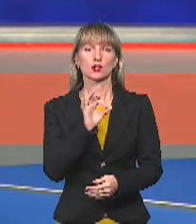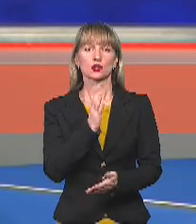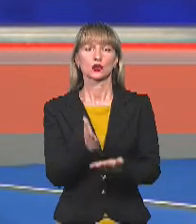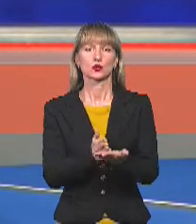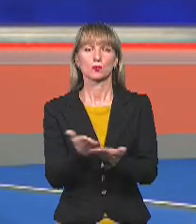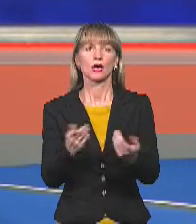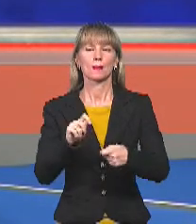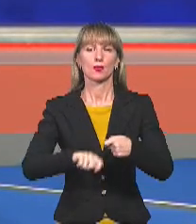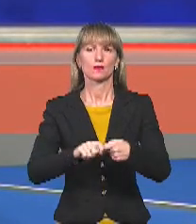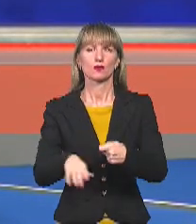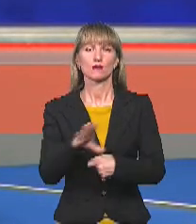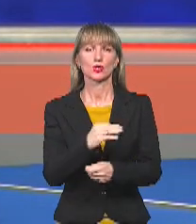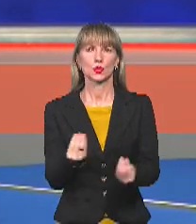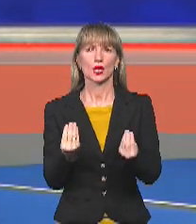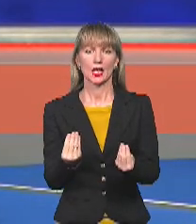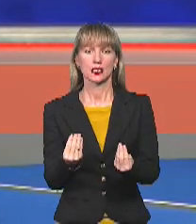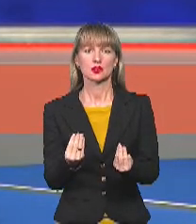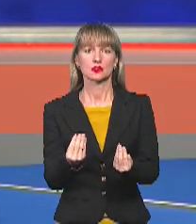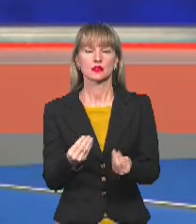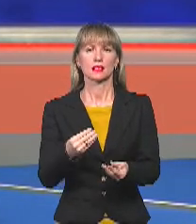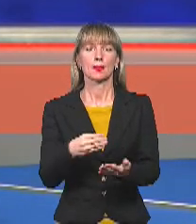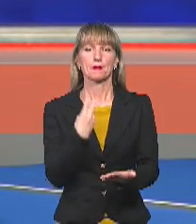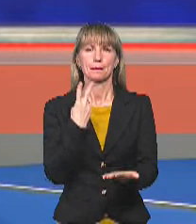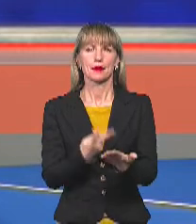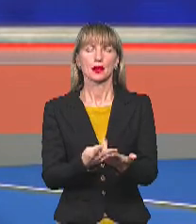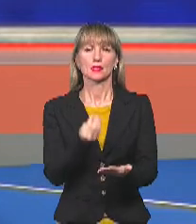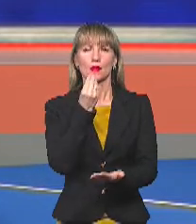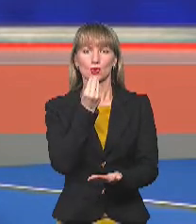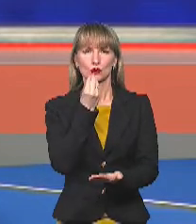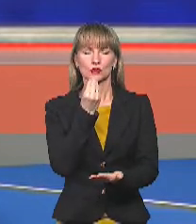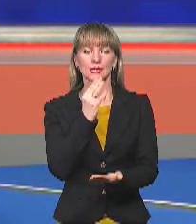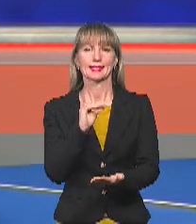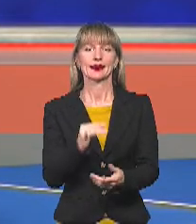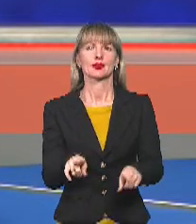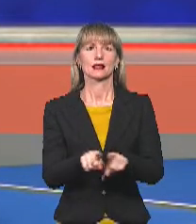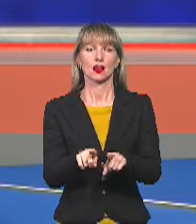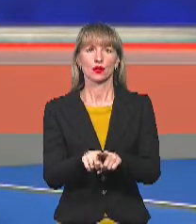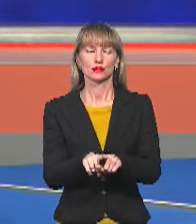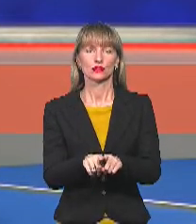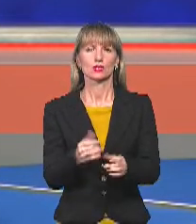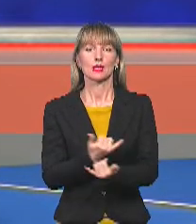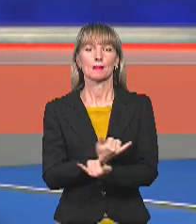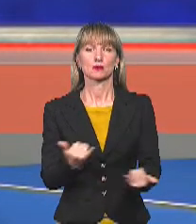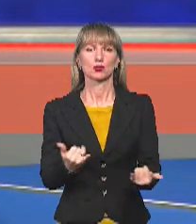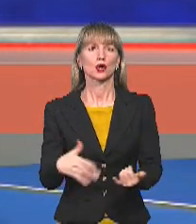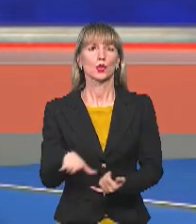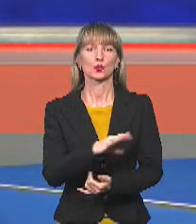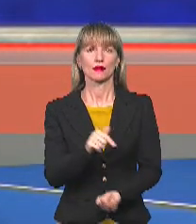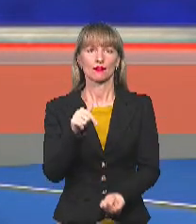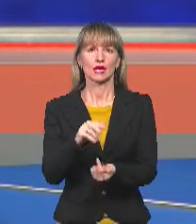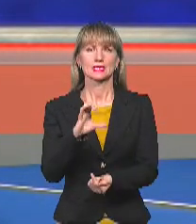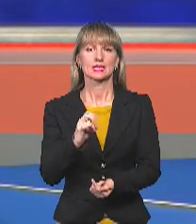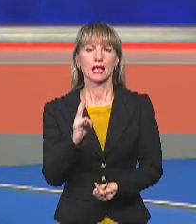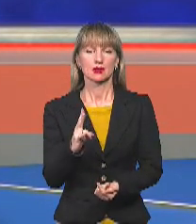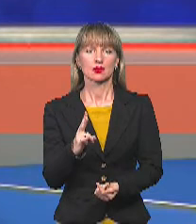перевіряє всю якість представленої продукції. Також забезпечуються всі відповідні